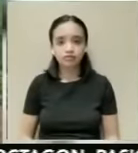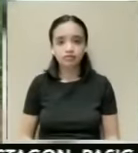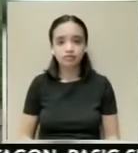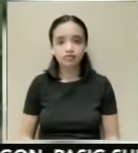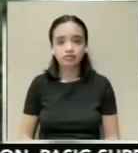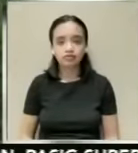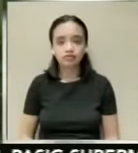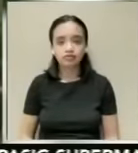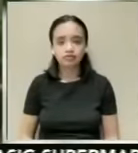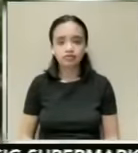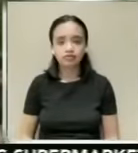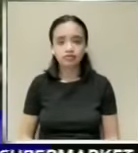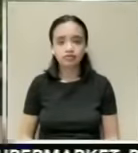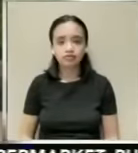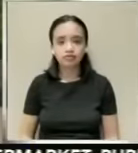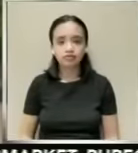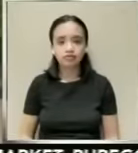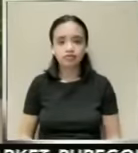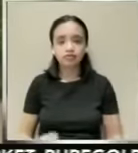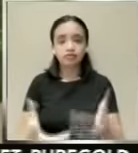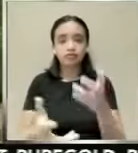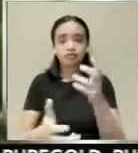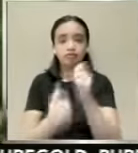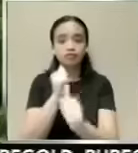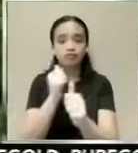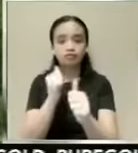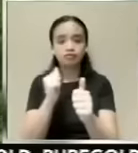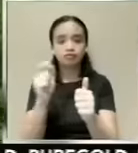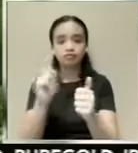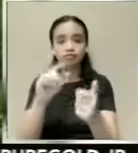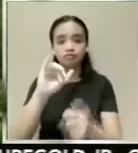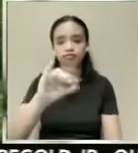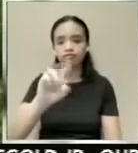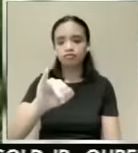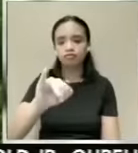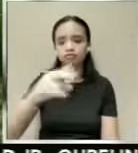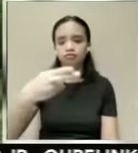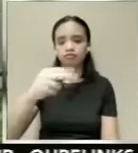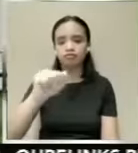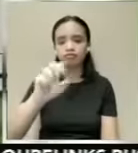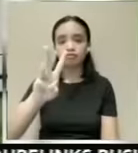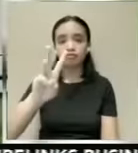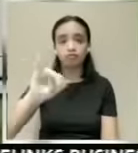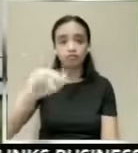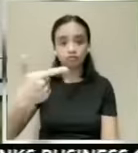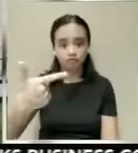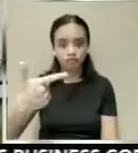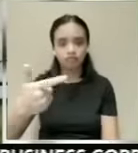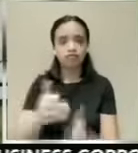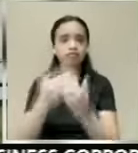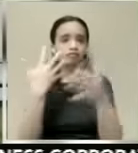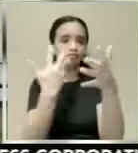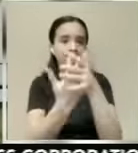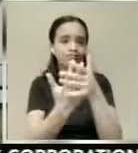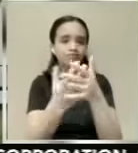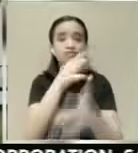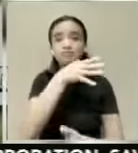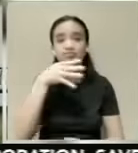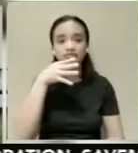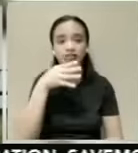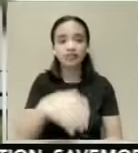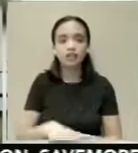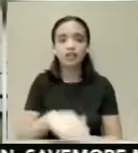Walang rehas ang maraming pasilidad sa Iwahig Prison and Penal Farm sa Puerto Prinsesa, Palawan. Ni hindi nga security compound ang